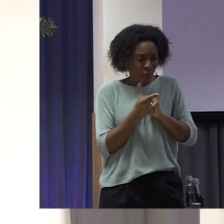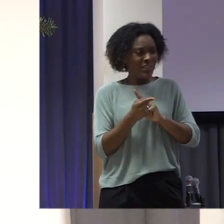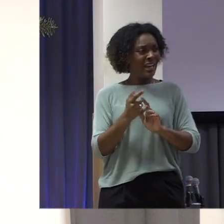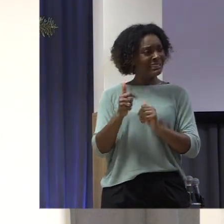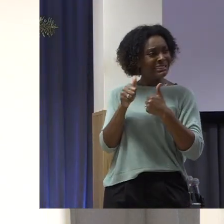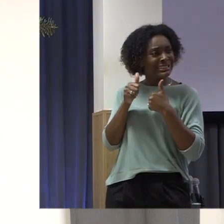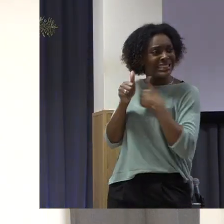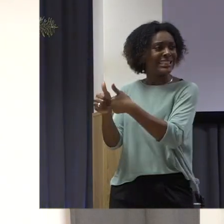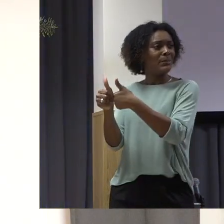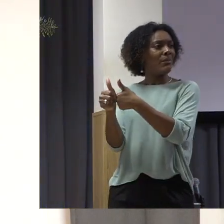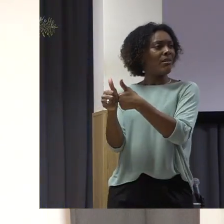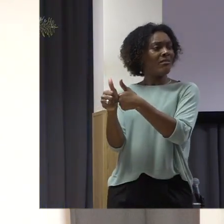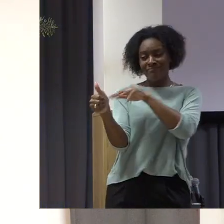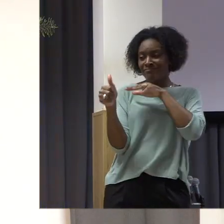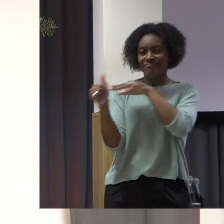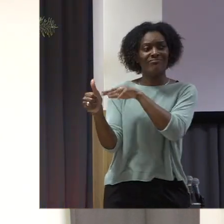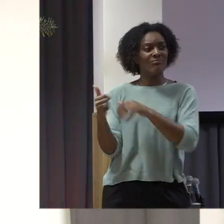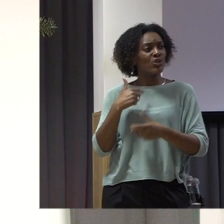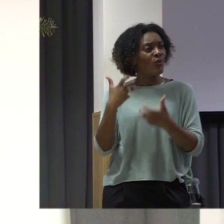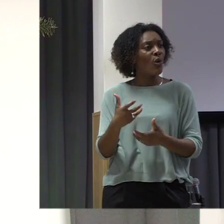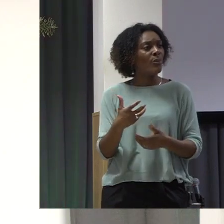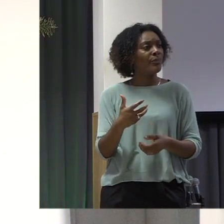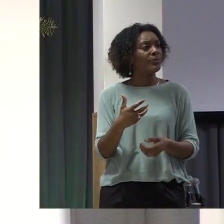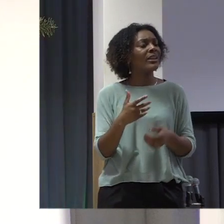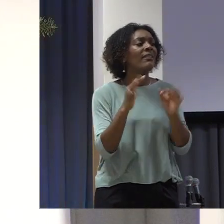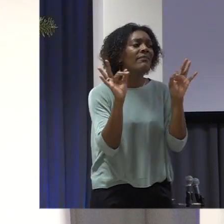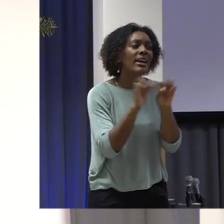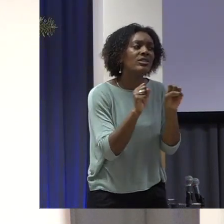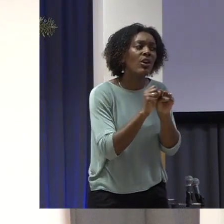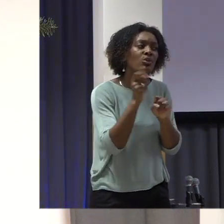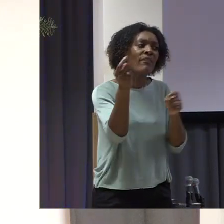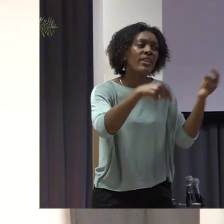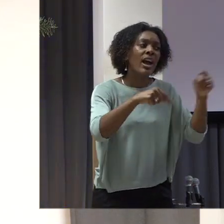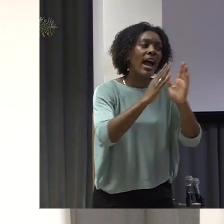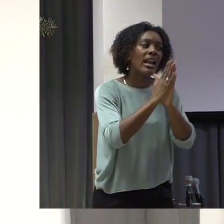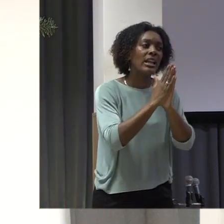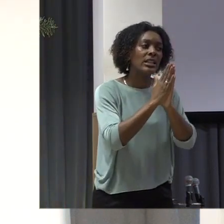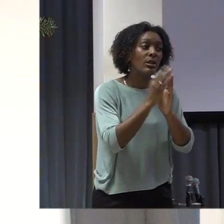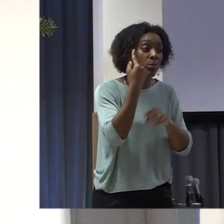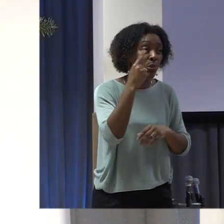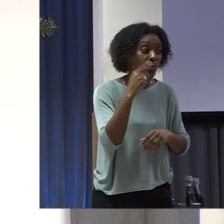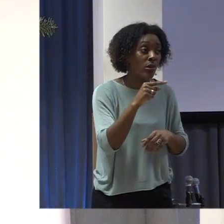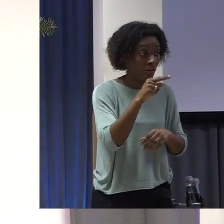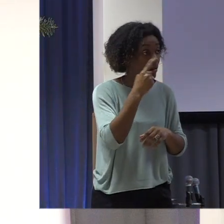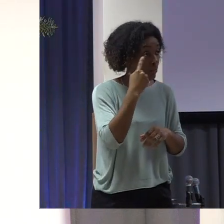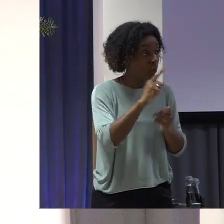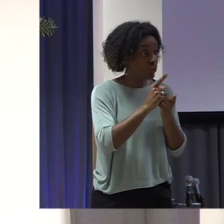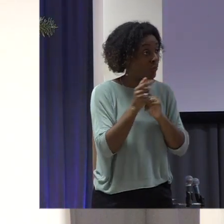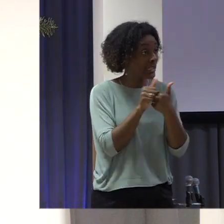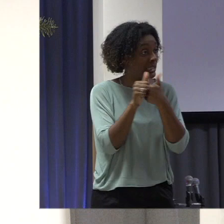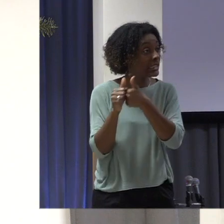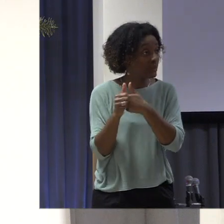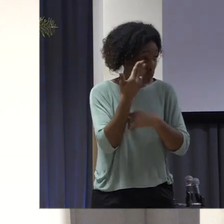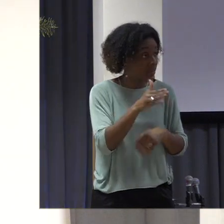disciples ? Vous savez que si nous venons à l'église, c'est pour devenir des disciples. Nous sommes